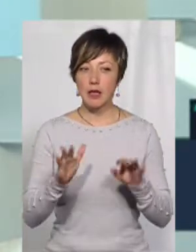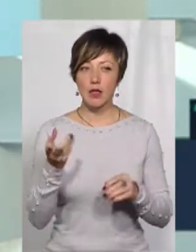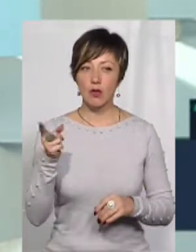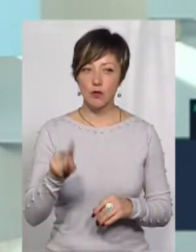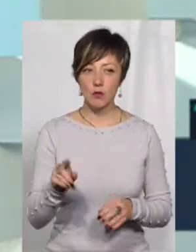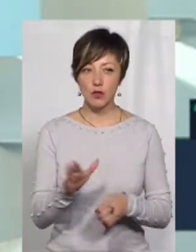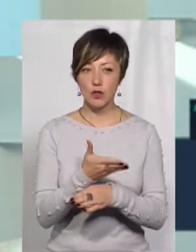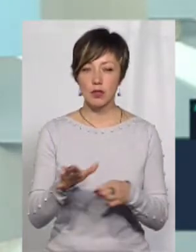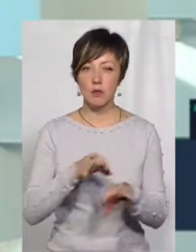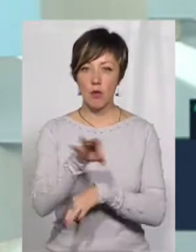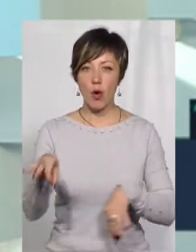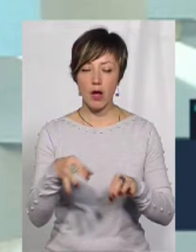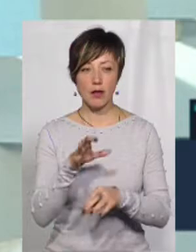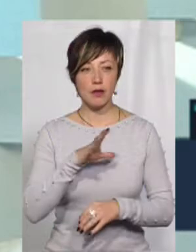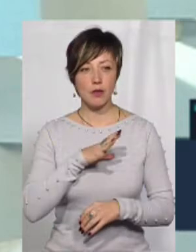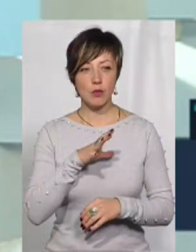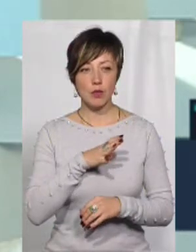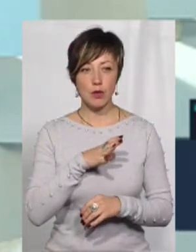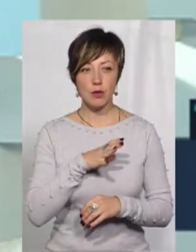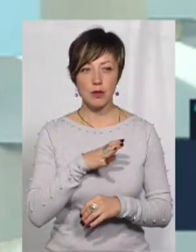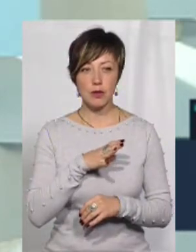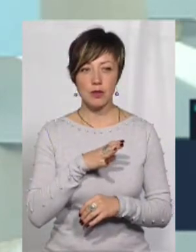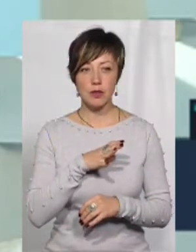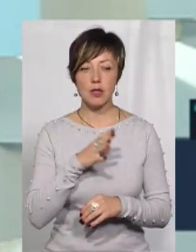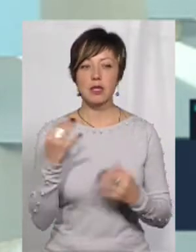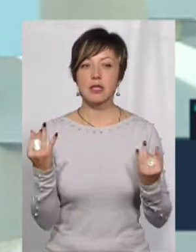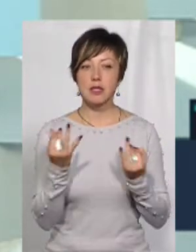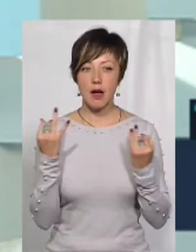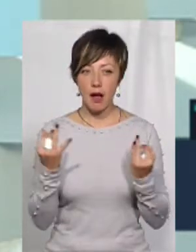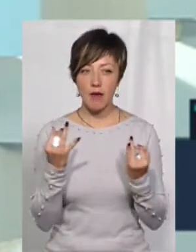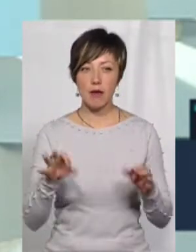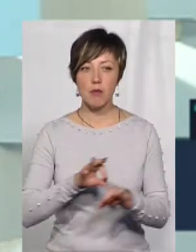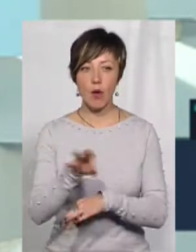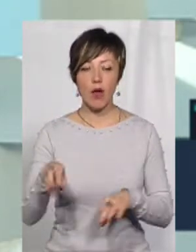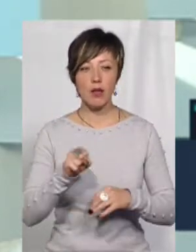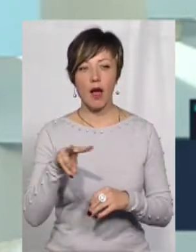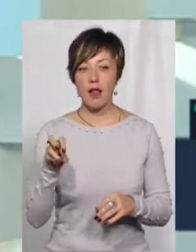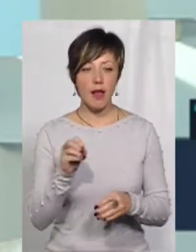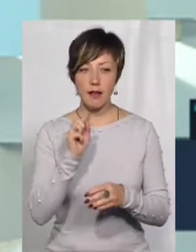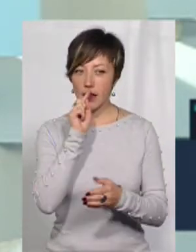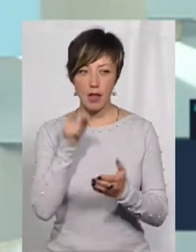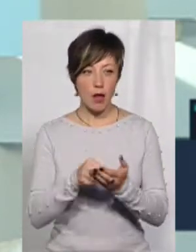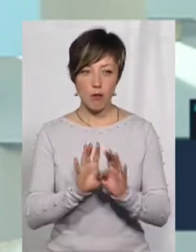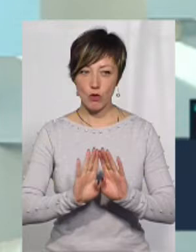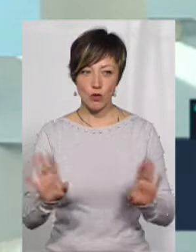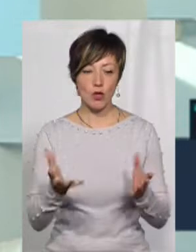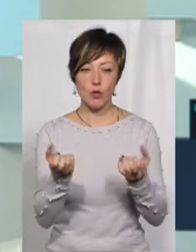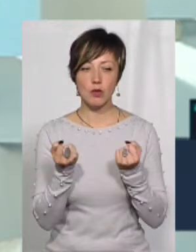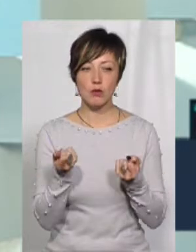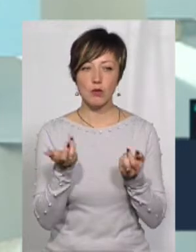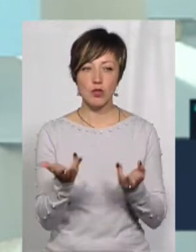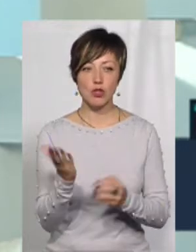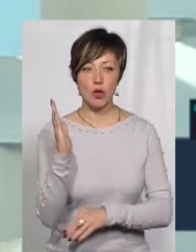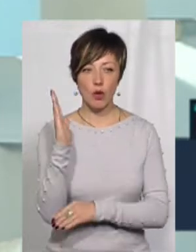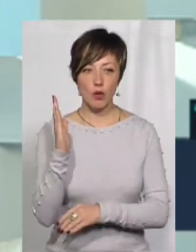тому, що частина проєктів, які були доволі цікаві проєкти, але вони не пройшли, вони не отримали